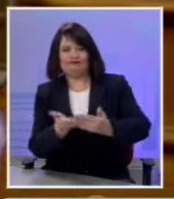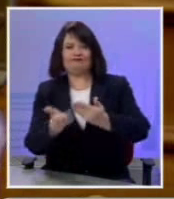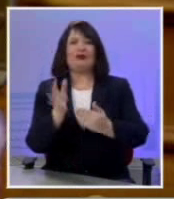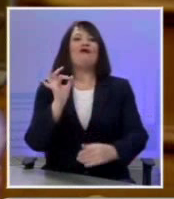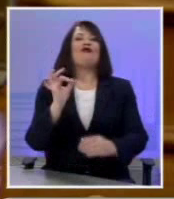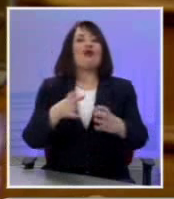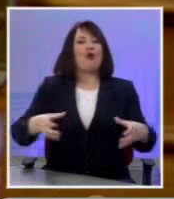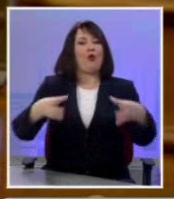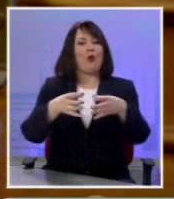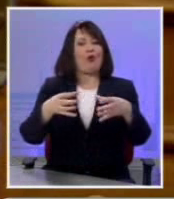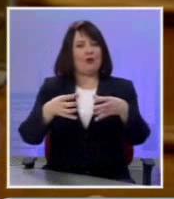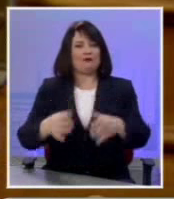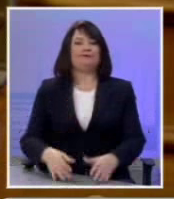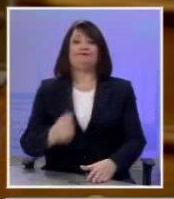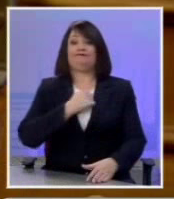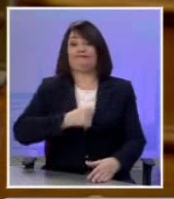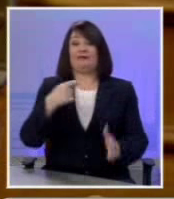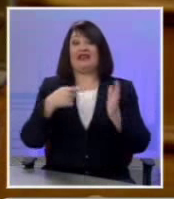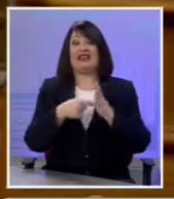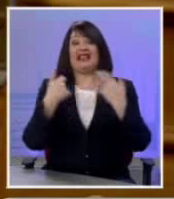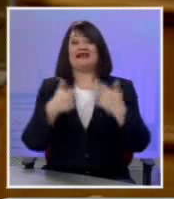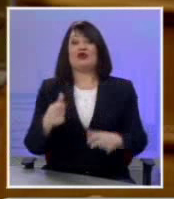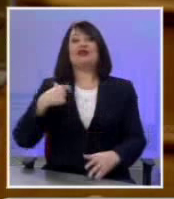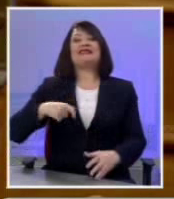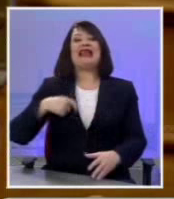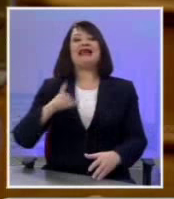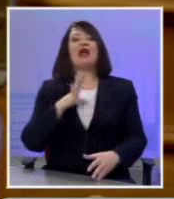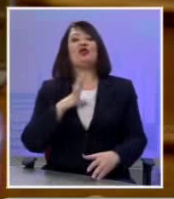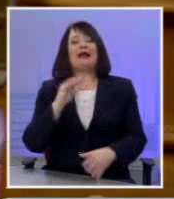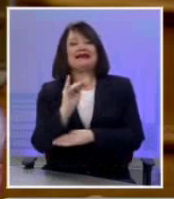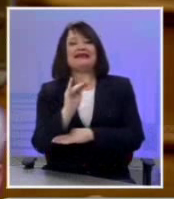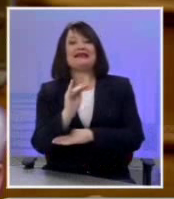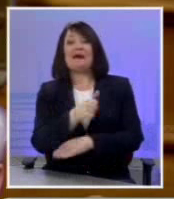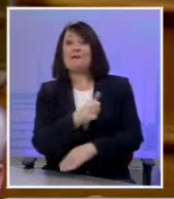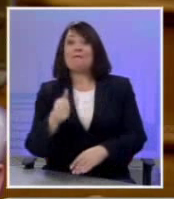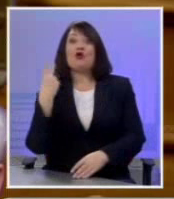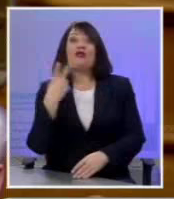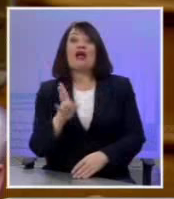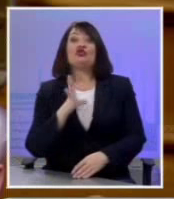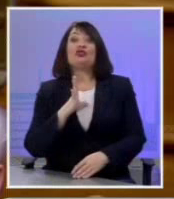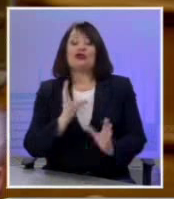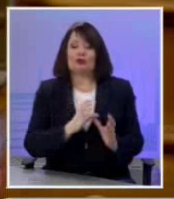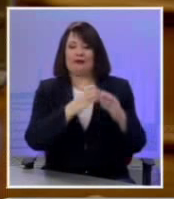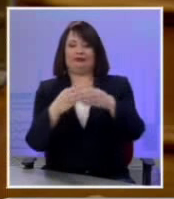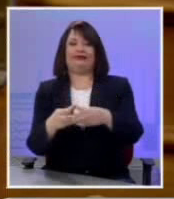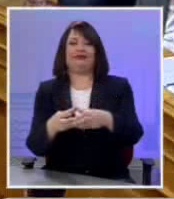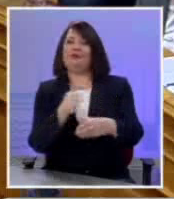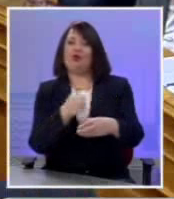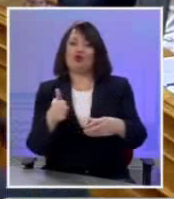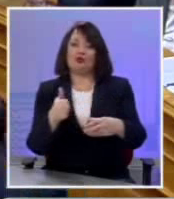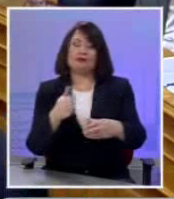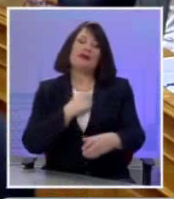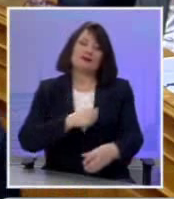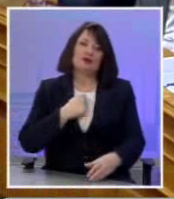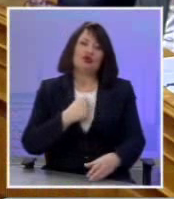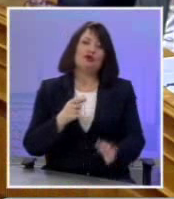από τα 1.600 επιπλέον στελέχη που ζητήσαμε, μόνο 200 άτομα έχουν έρθει μέχρι σήμερα. Και πρέπει